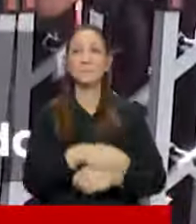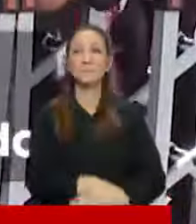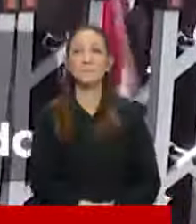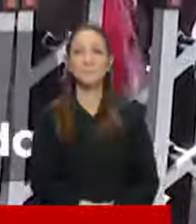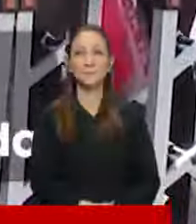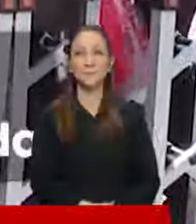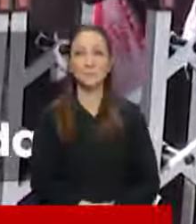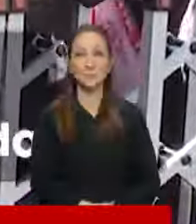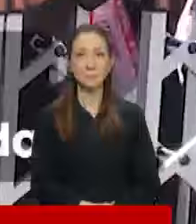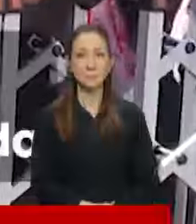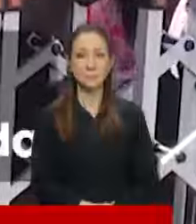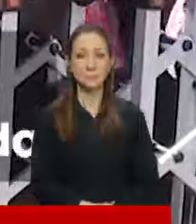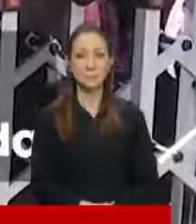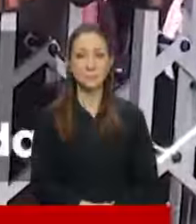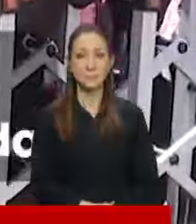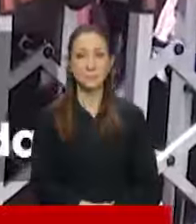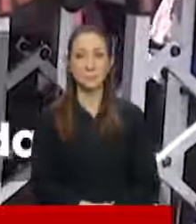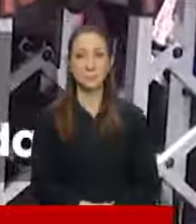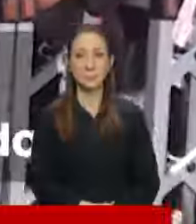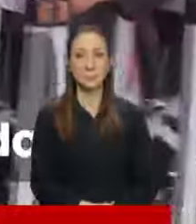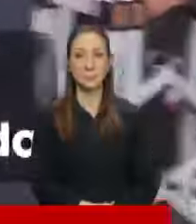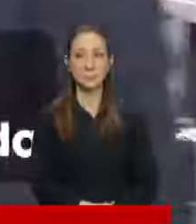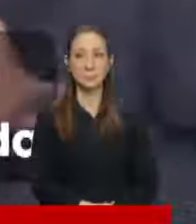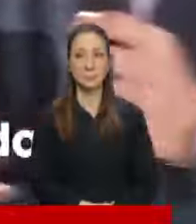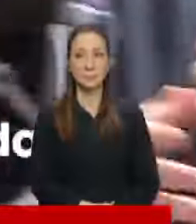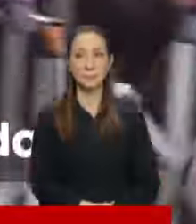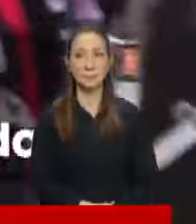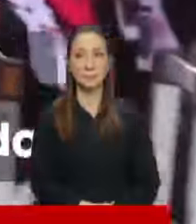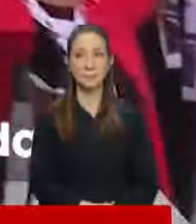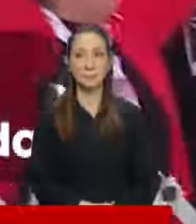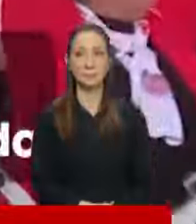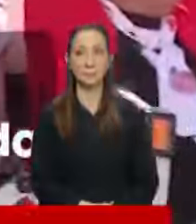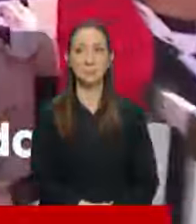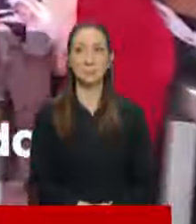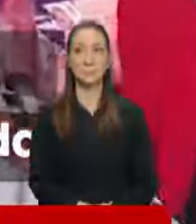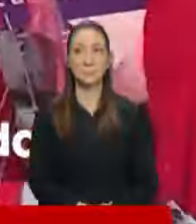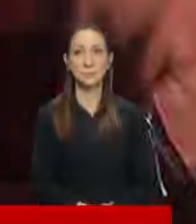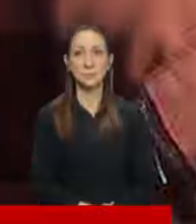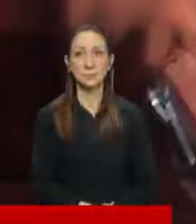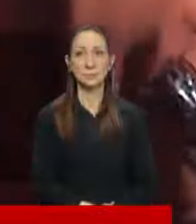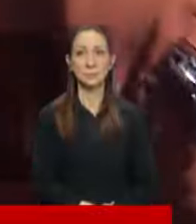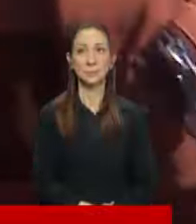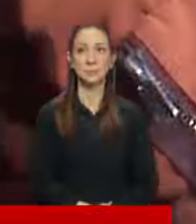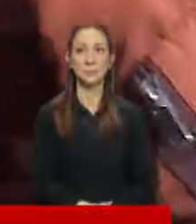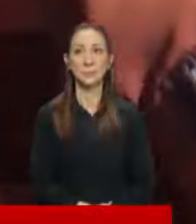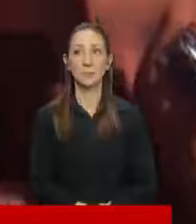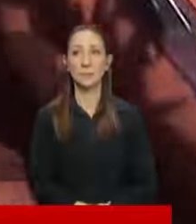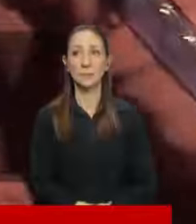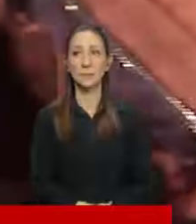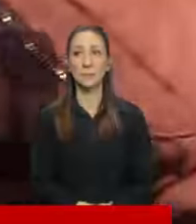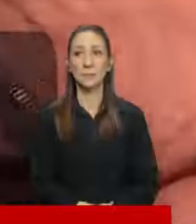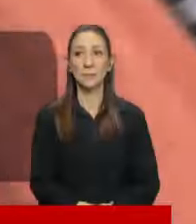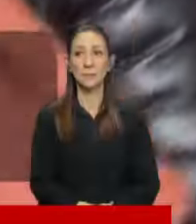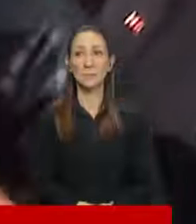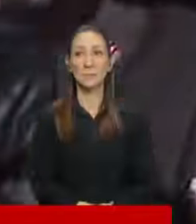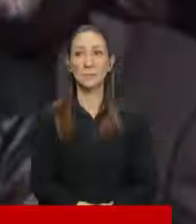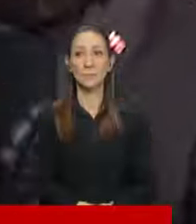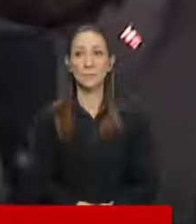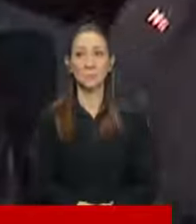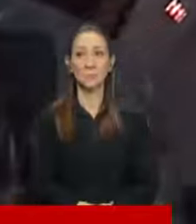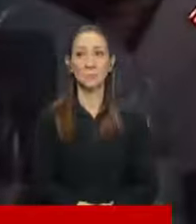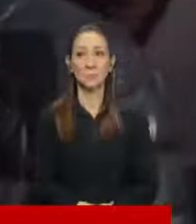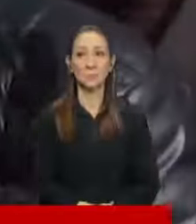Belediye Başkanı Mansur Yavaş, rakibi Turgut Altınok'un memleketi doğum yeri Bala'da. Başkanım biz sizi Cumhurbaşkanı olarak